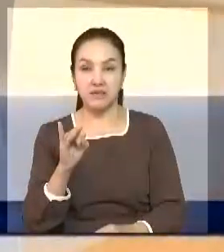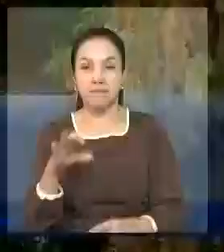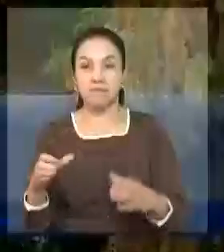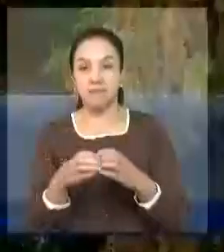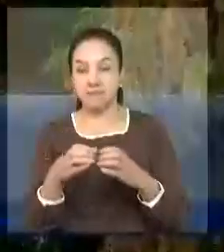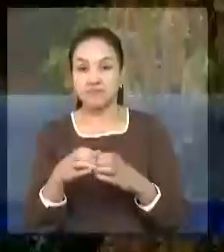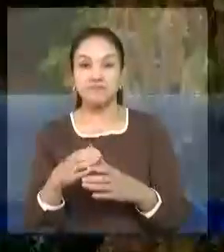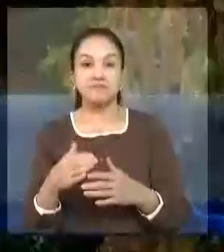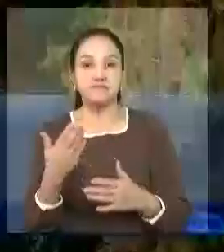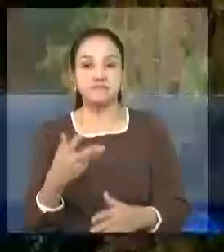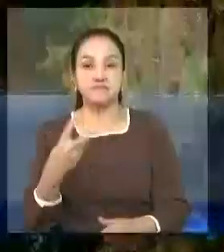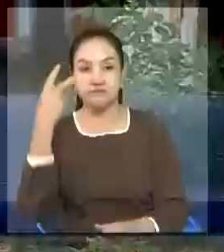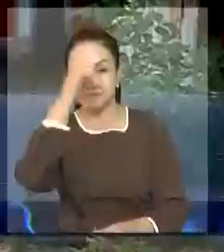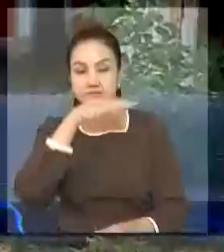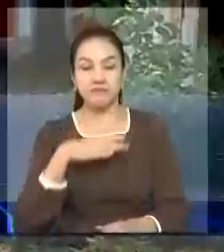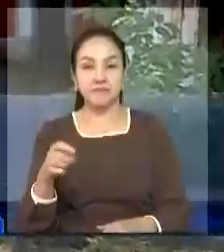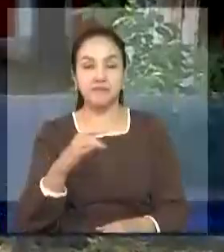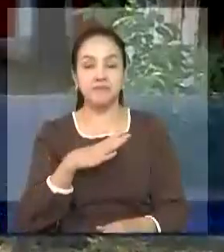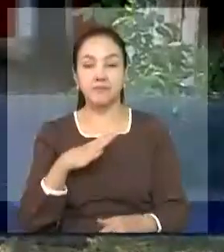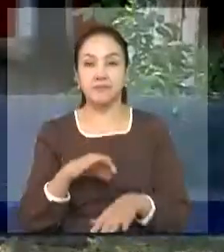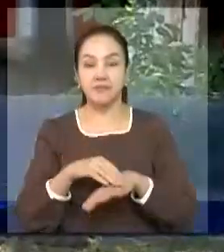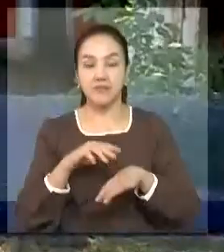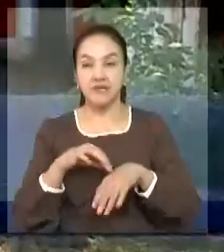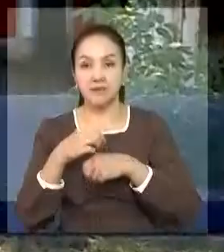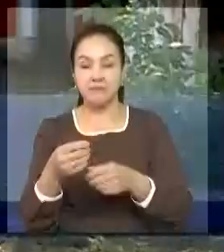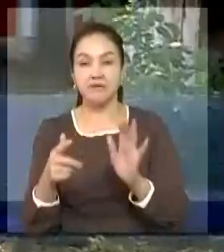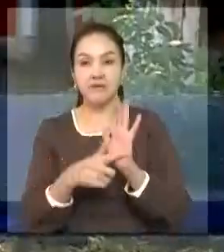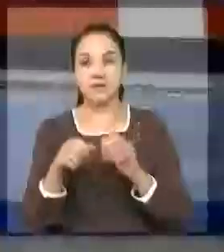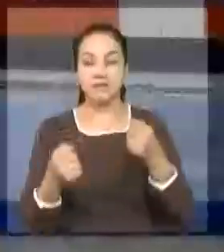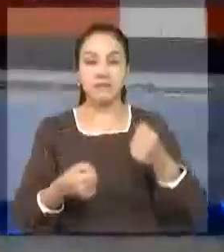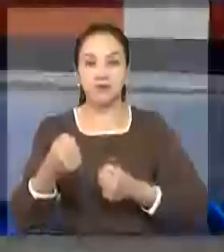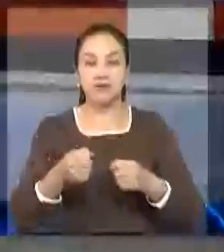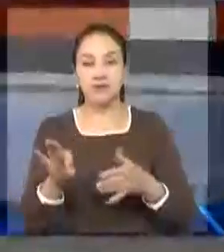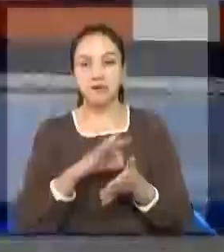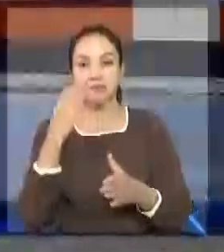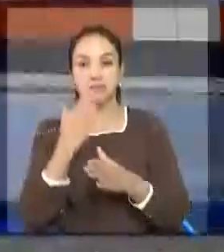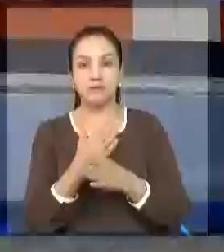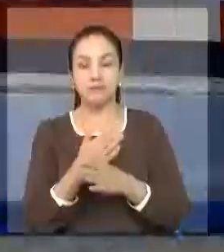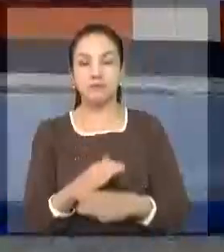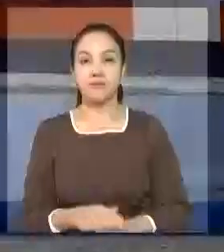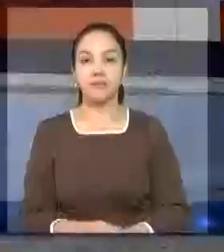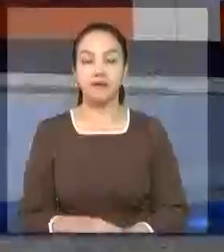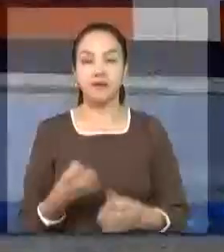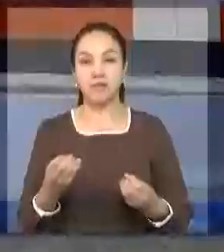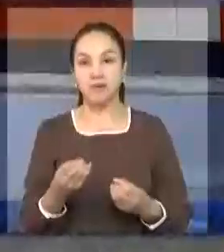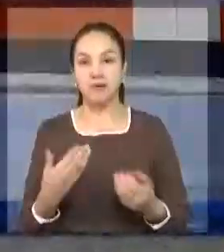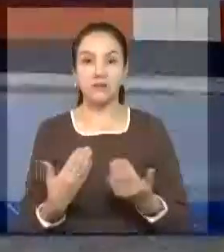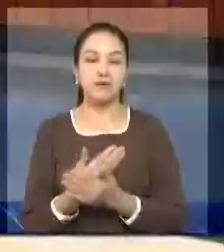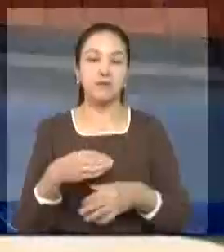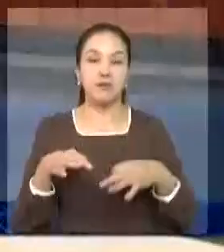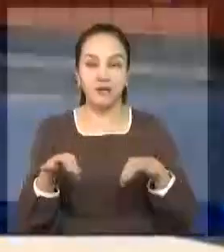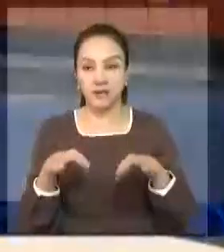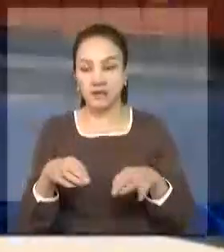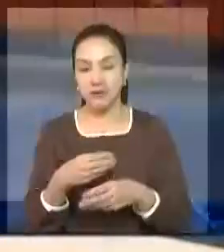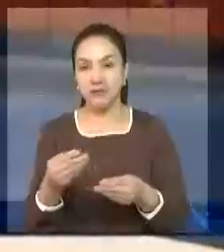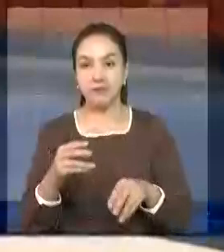стационарный. За последние два года районной больнице было передано 7 машин скорой помощи для оснащения сельских врачебных амбулаторий. Кроме того, новыми автомобилями